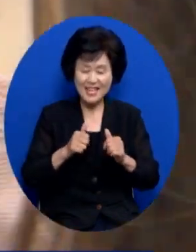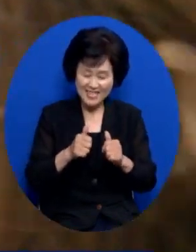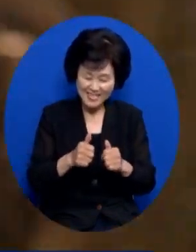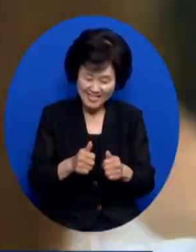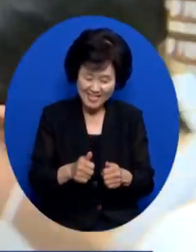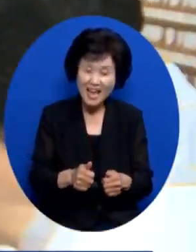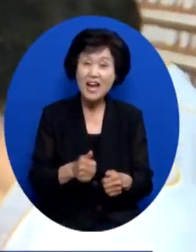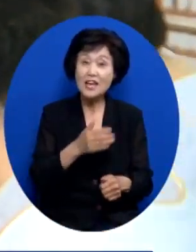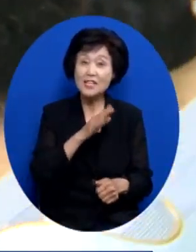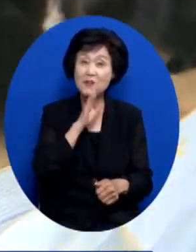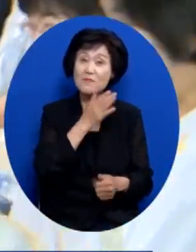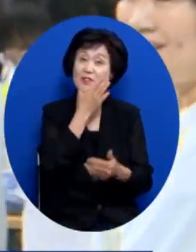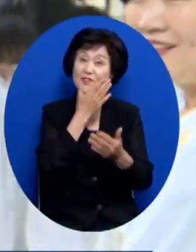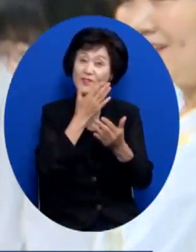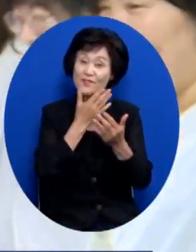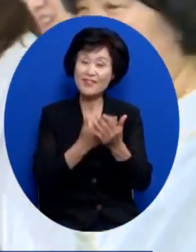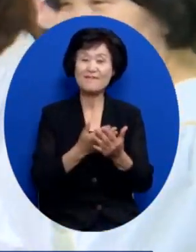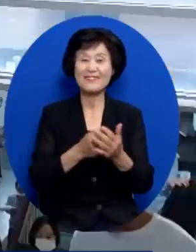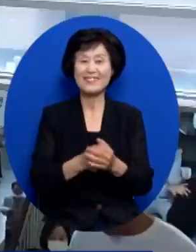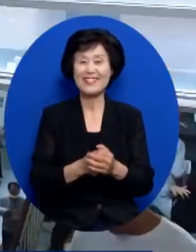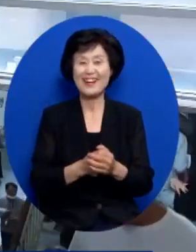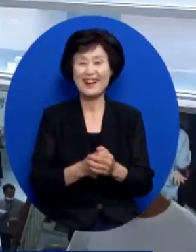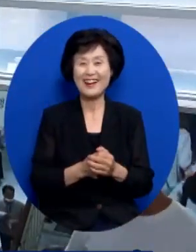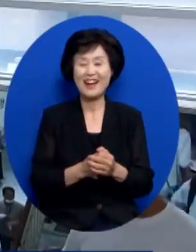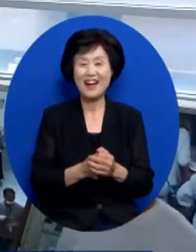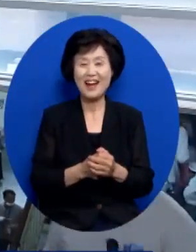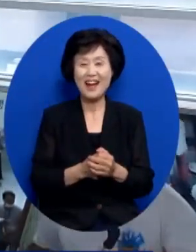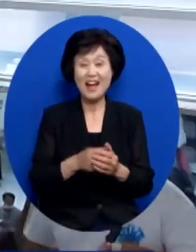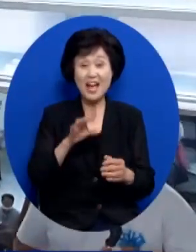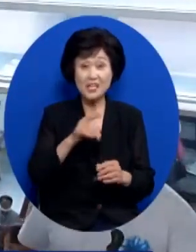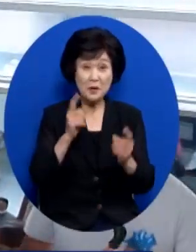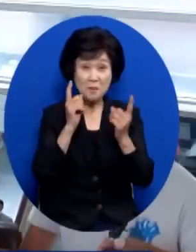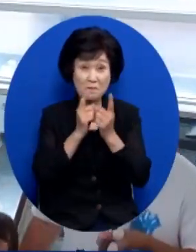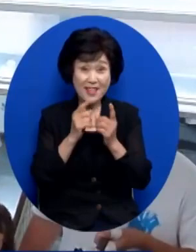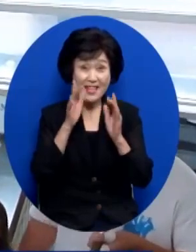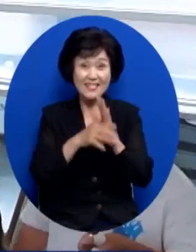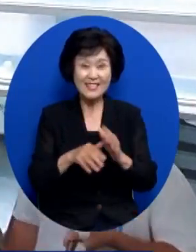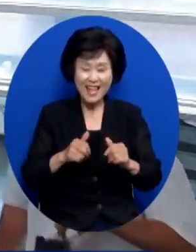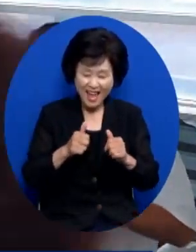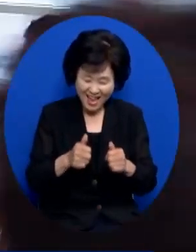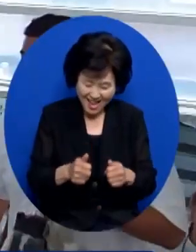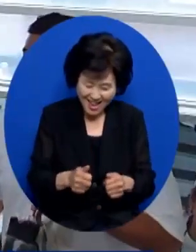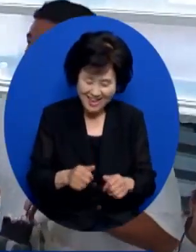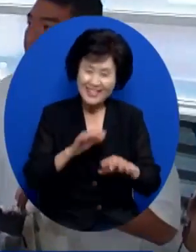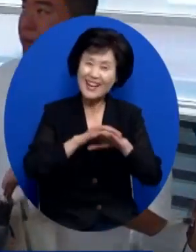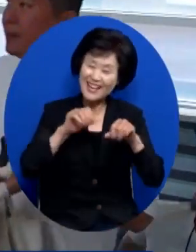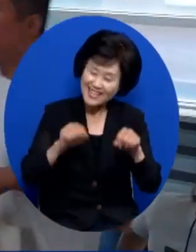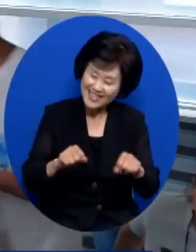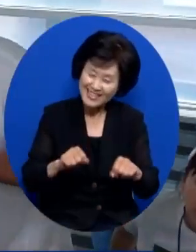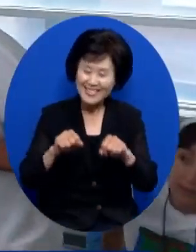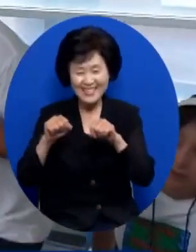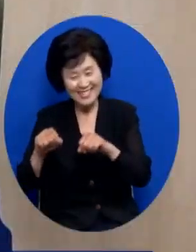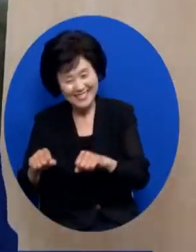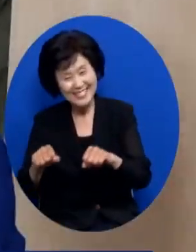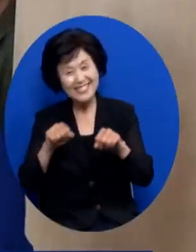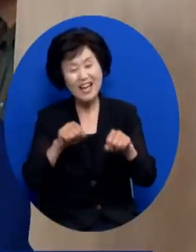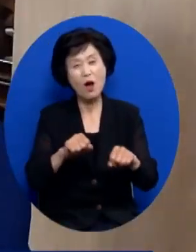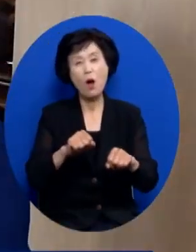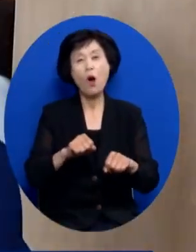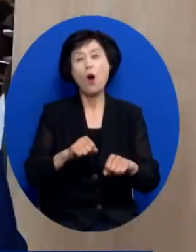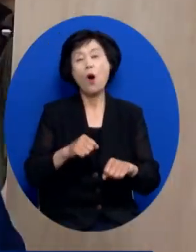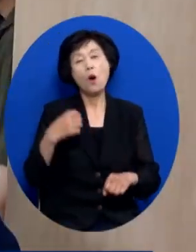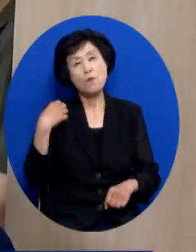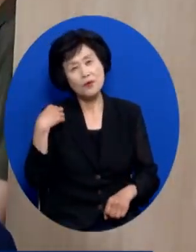중요한데 그 처음 갔는데 막 와서 막 이분도 인사, 이분도 인사하면 부담은 되지만 마음은 참